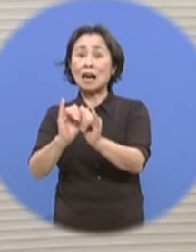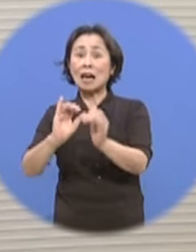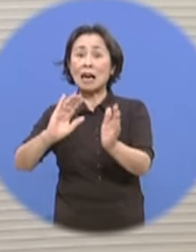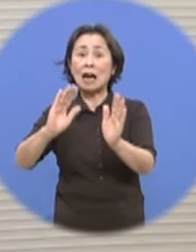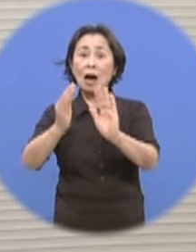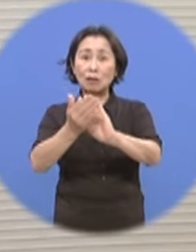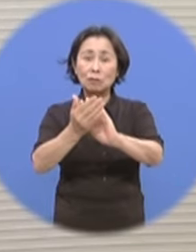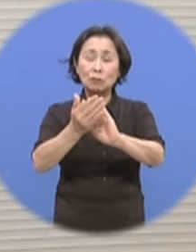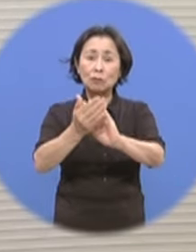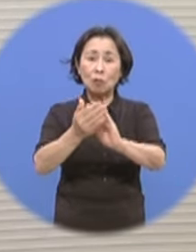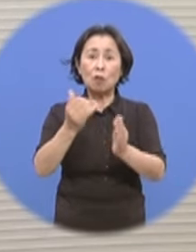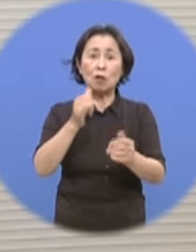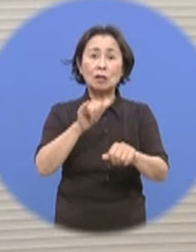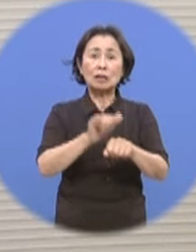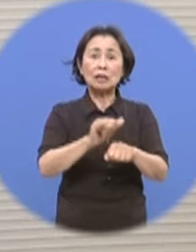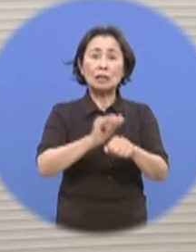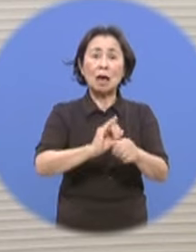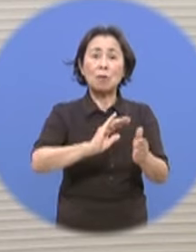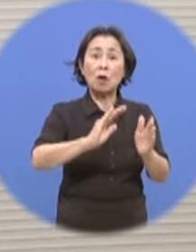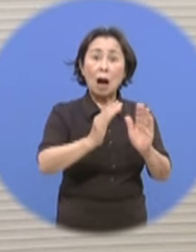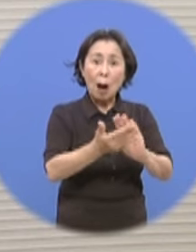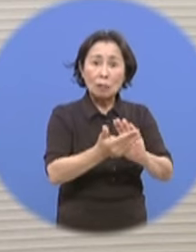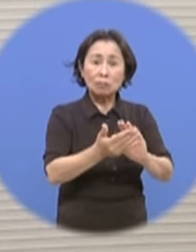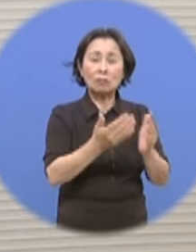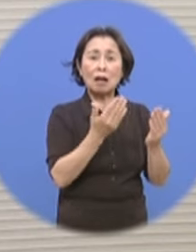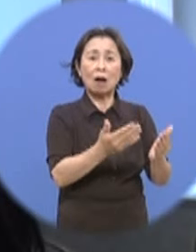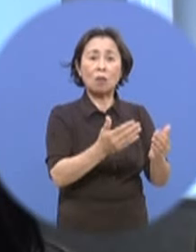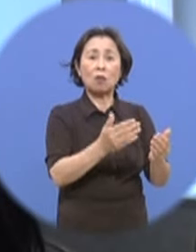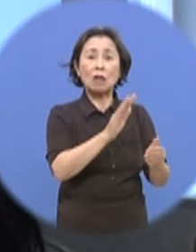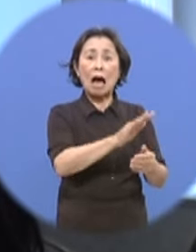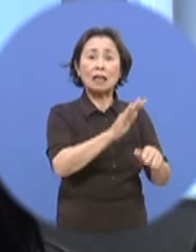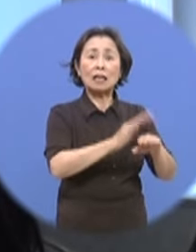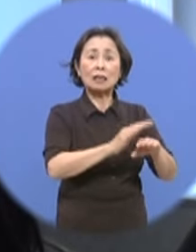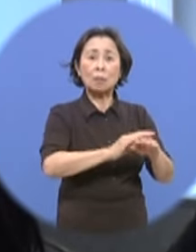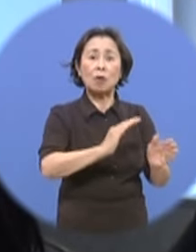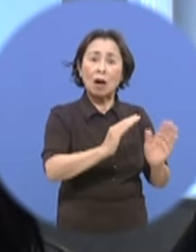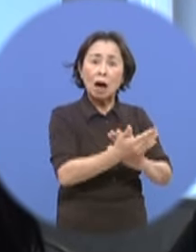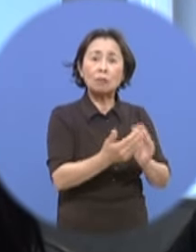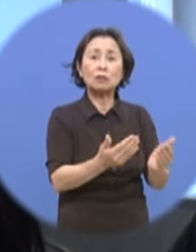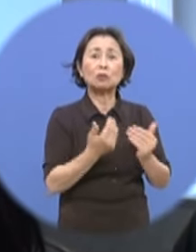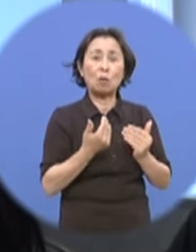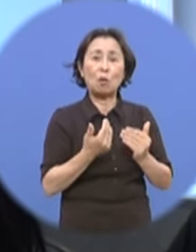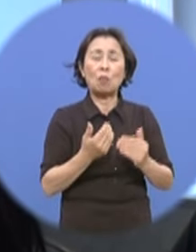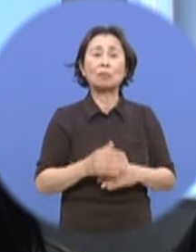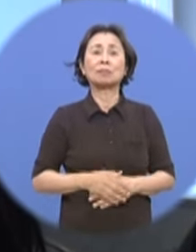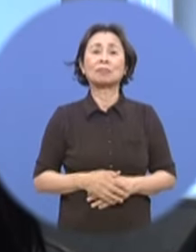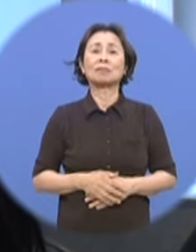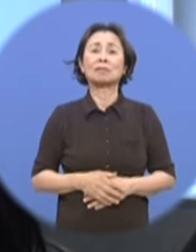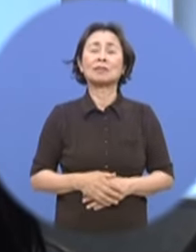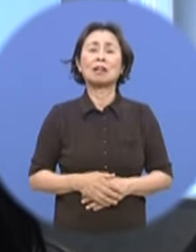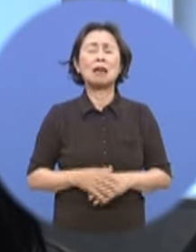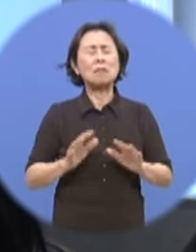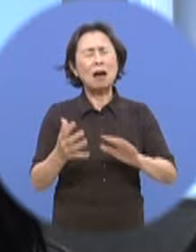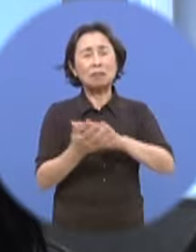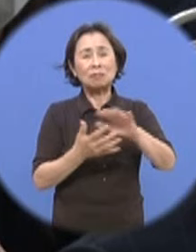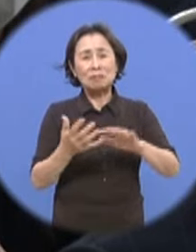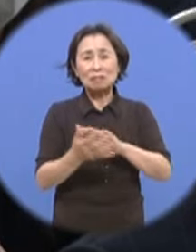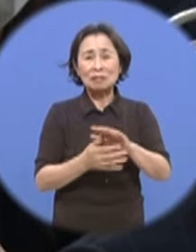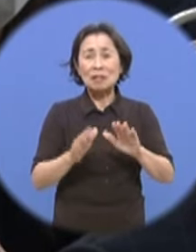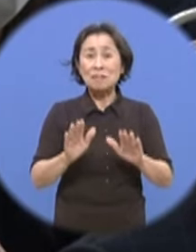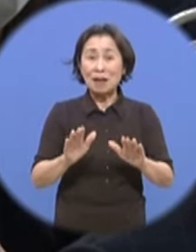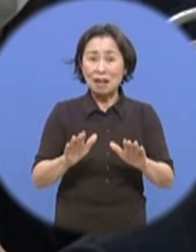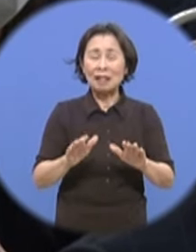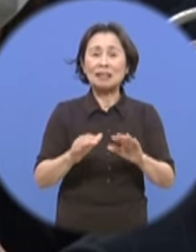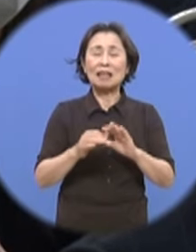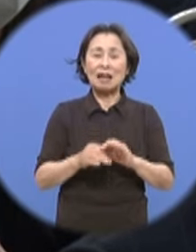求められる人材も変わり学校のあり方も変わっていかなくてはなりませんこのような予測困難な時代だからこそ